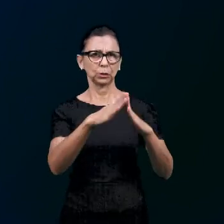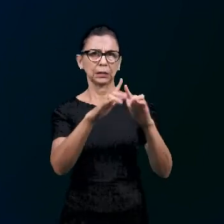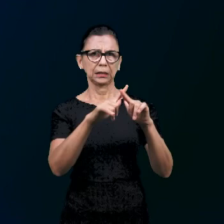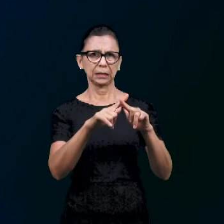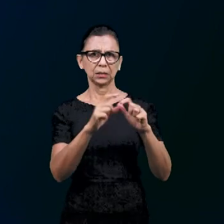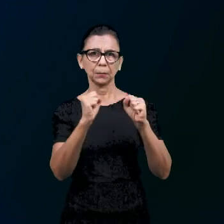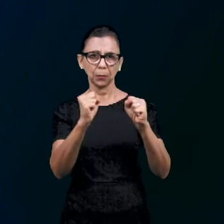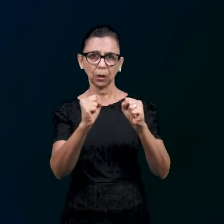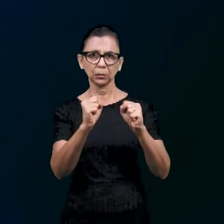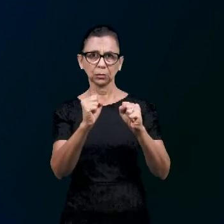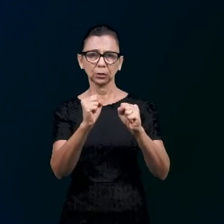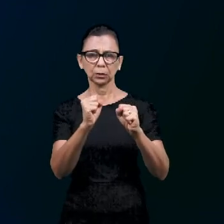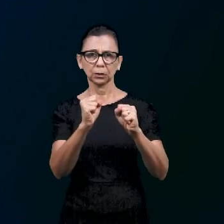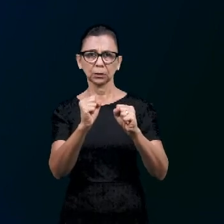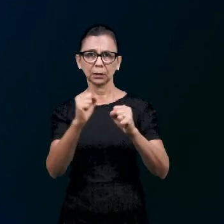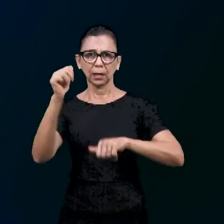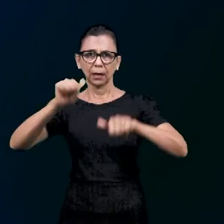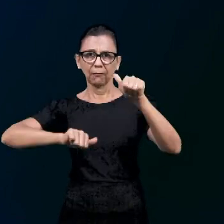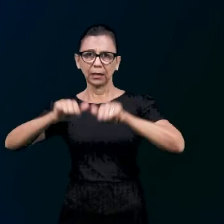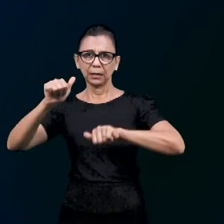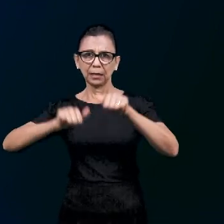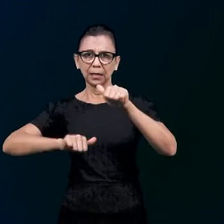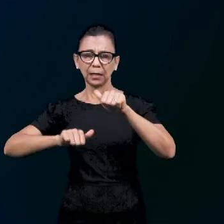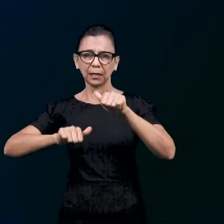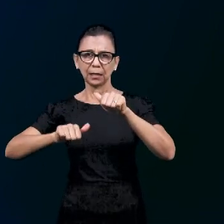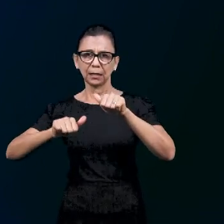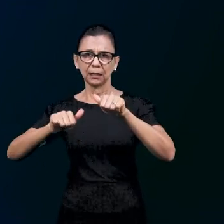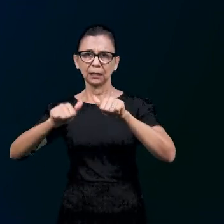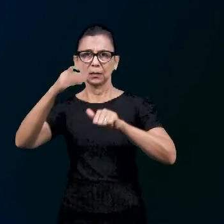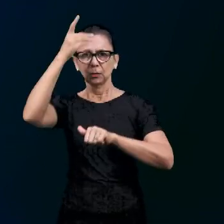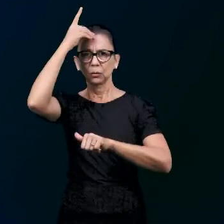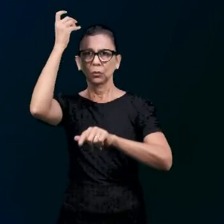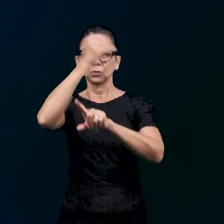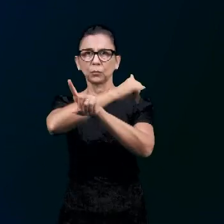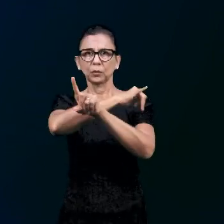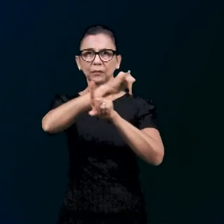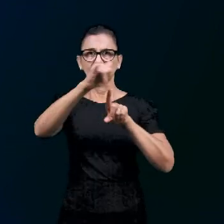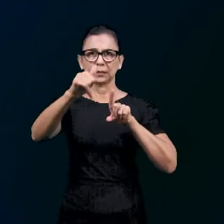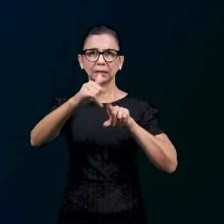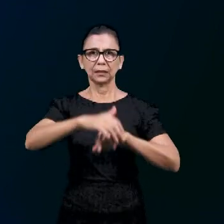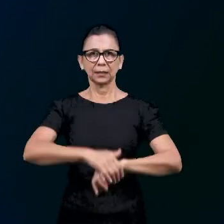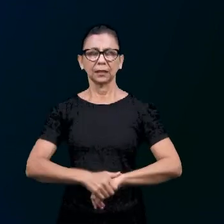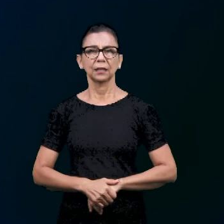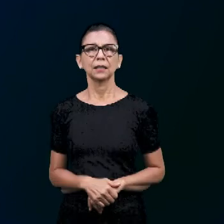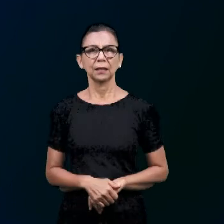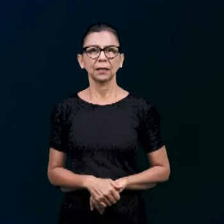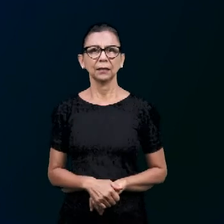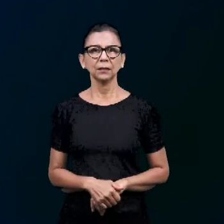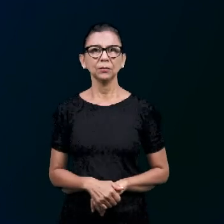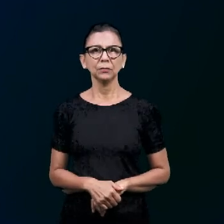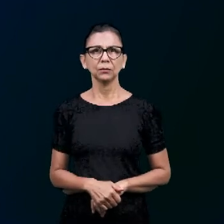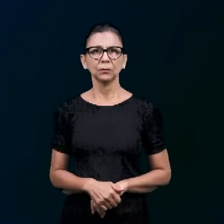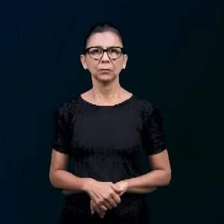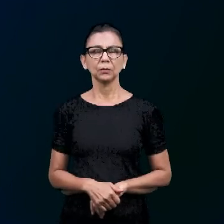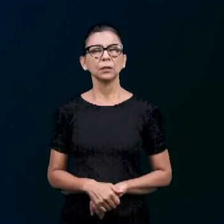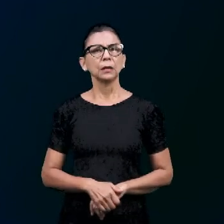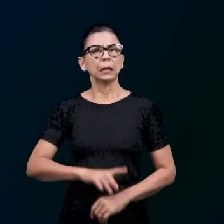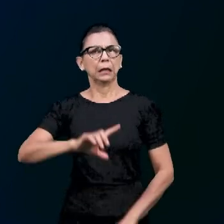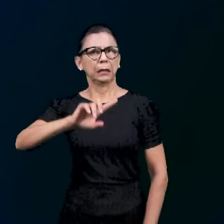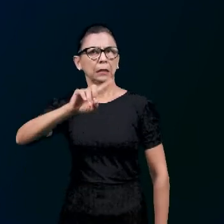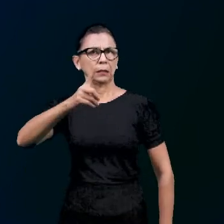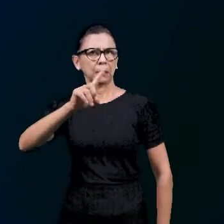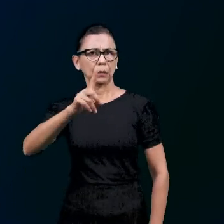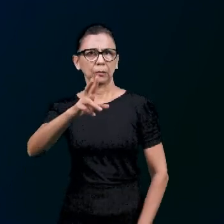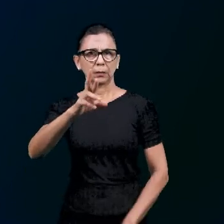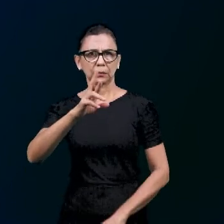évangélique, membre de l'Église, a le droit de juger le don de la prophétie? La réponse est non. Conforme, selon dans le livre de